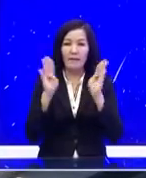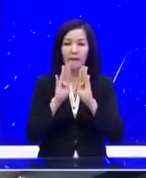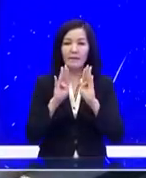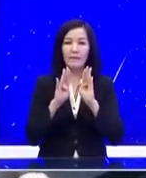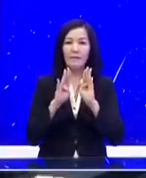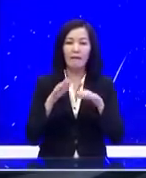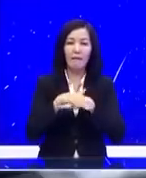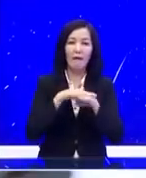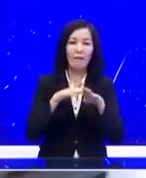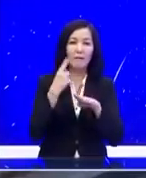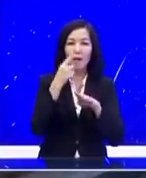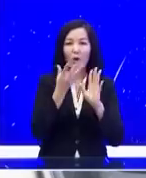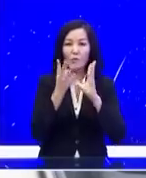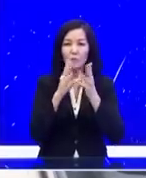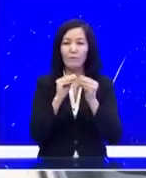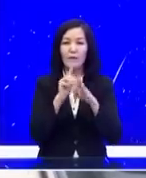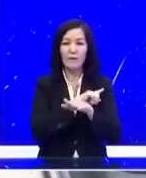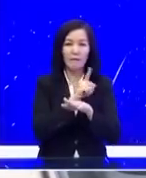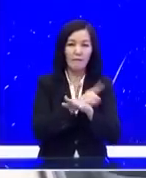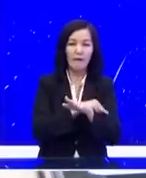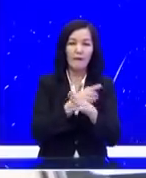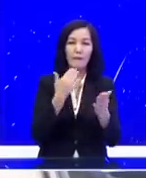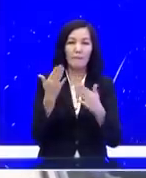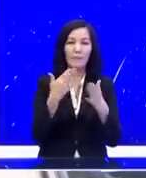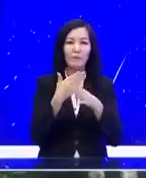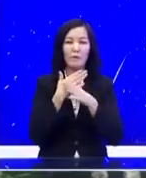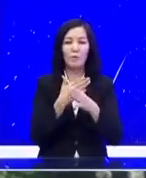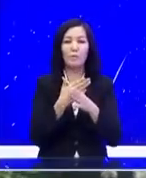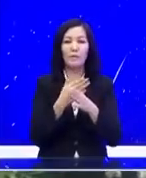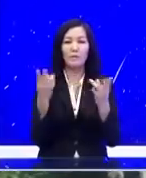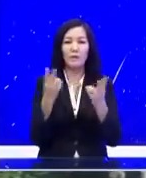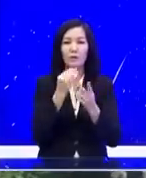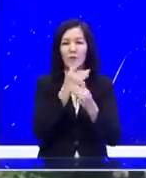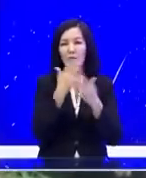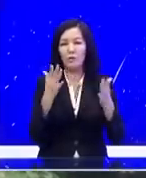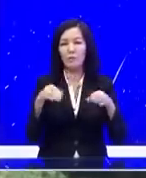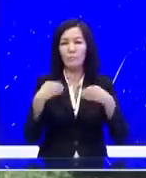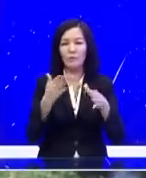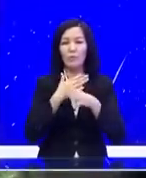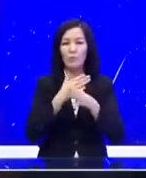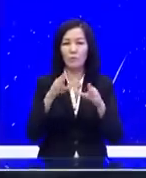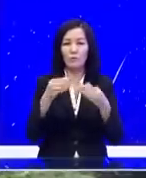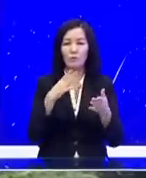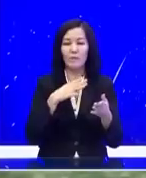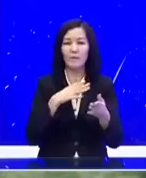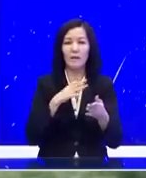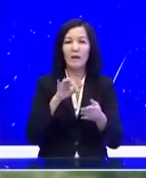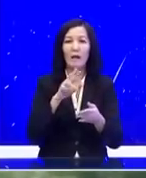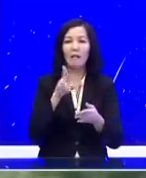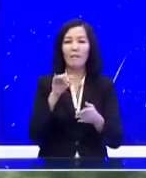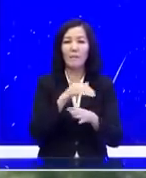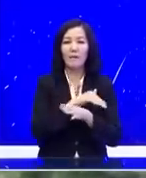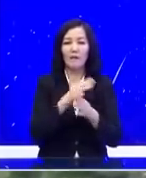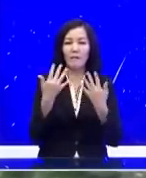ауызбірлігін нығайтты. Ауыл аймақ тұрғындары бір-біріне көмектесіп, қажетті заттарды алып беруге қол созып жатыр. Алдаберген фаулында да